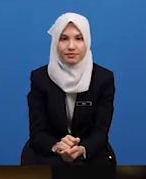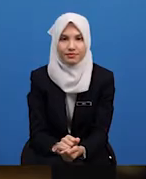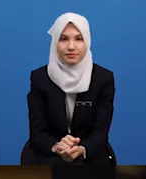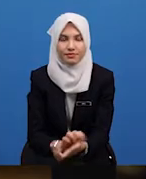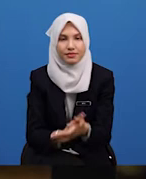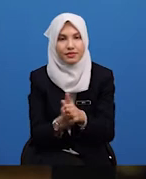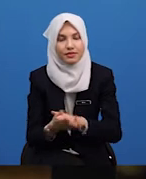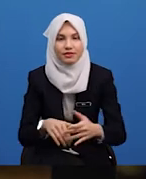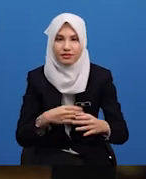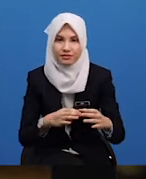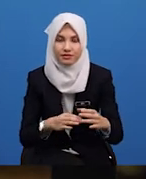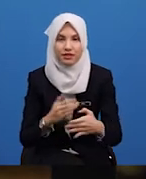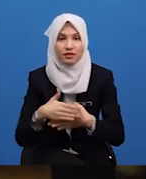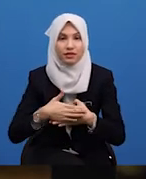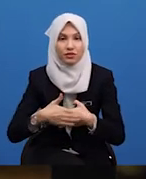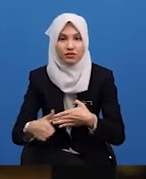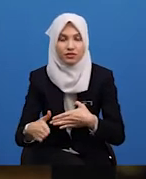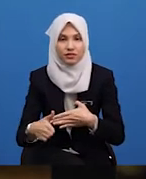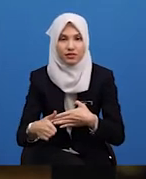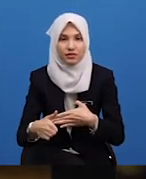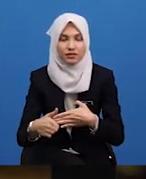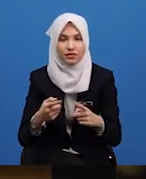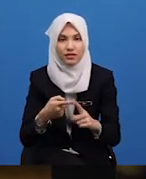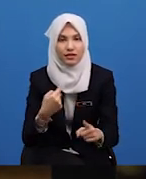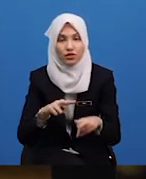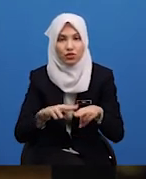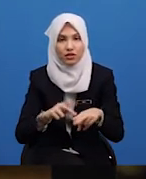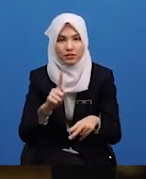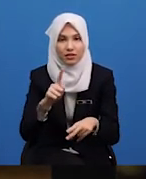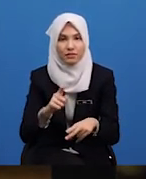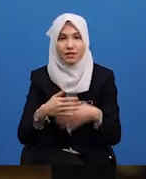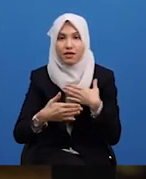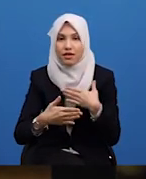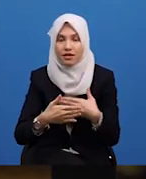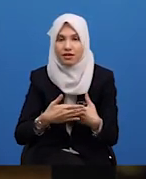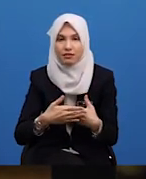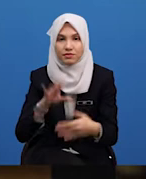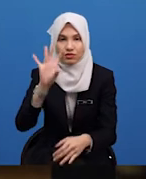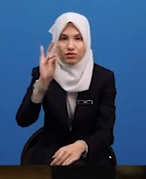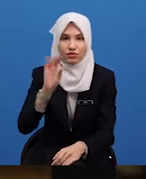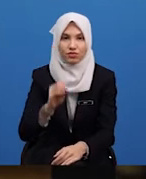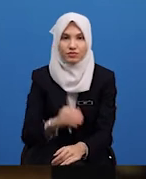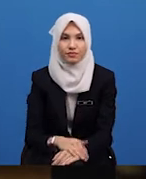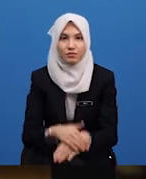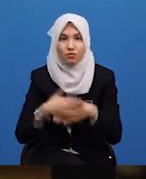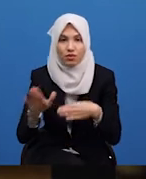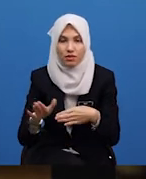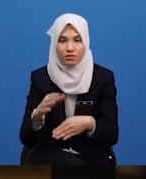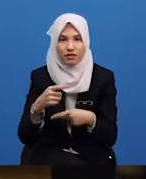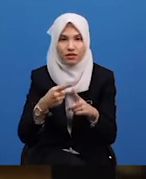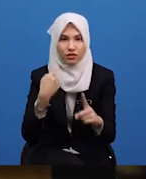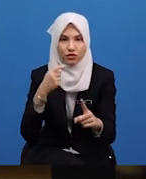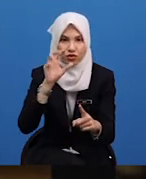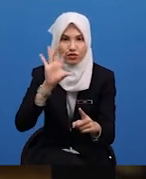Jadi cara latihan ini akan diteruskan daripada posisi pertama sehingga kepada posisi ketujuh. Kemudian daripada posisi tujuh kita